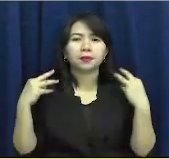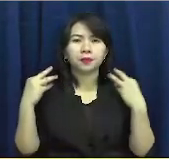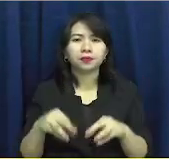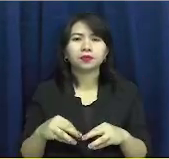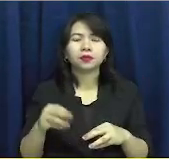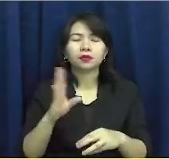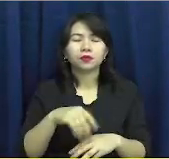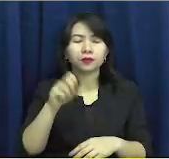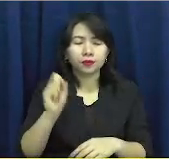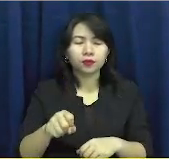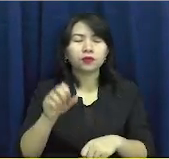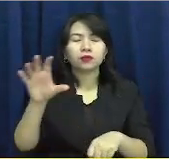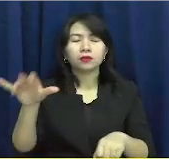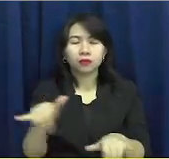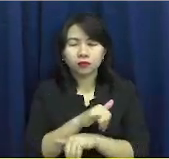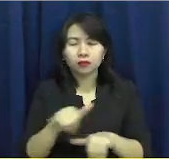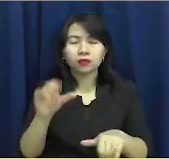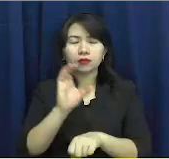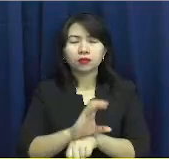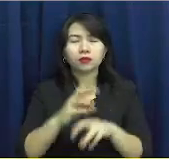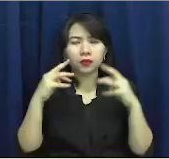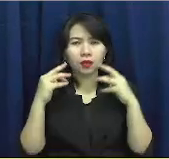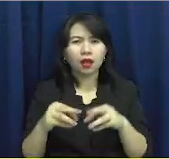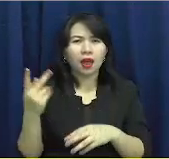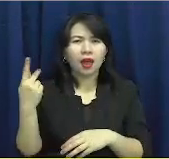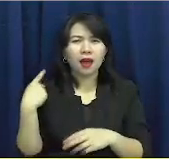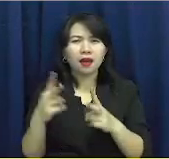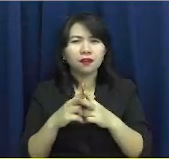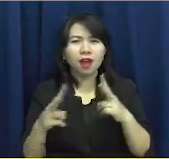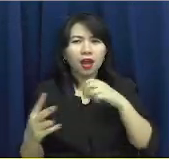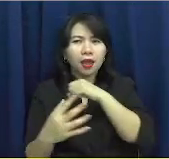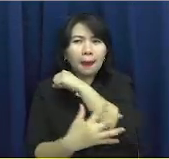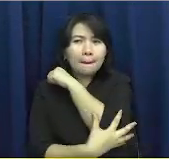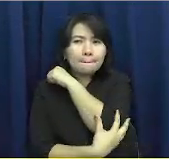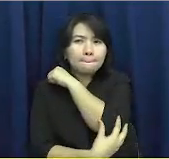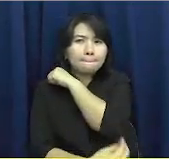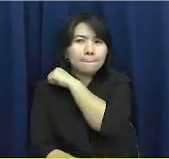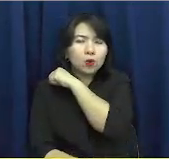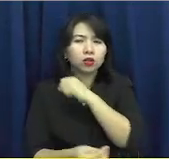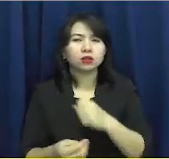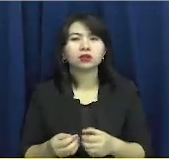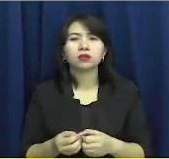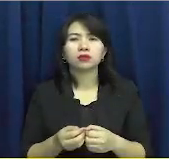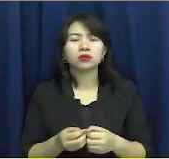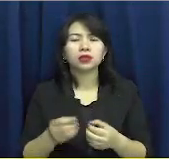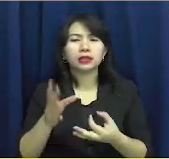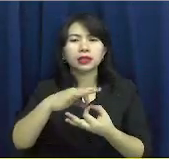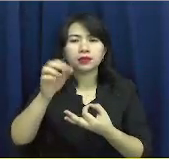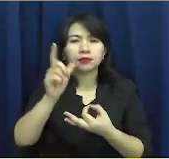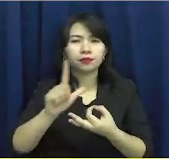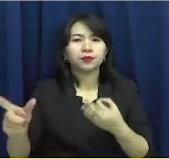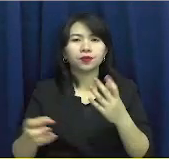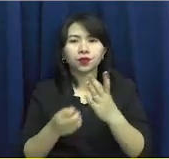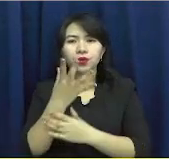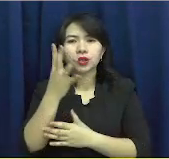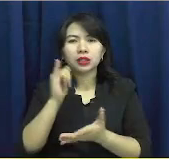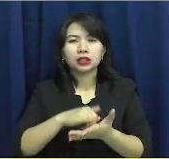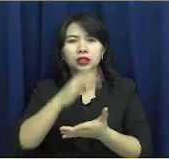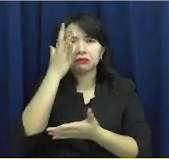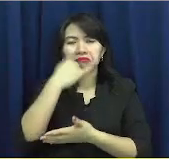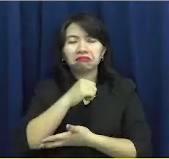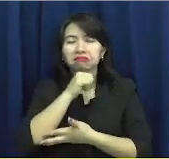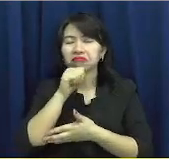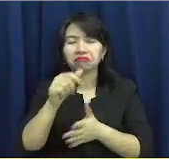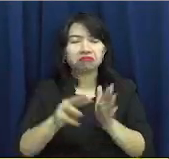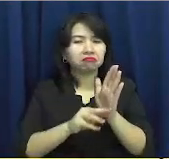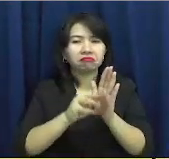church members, meron po sa atin ang poor, ang spiritual growth, that's kaya right. Hindi umaangat. Yo. You see?